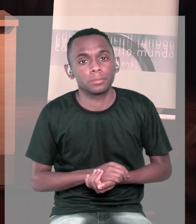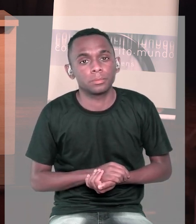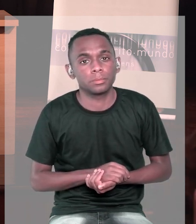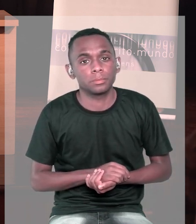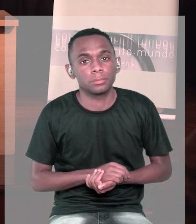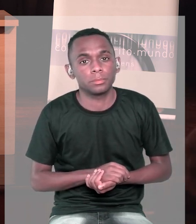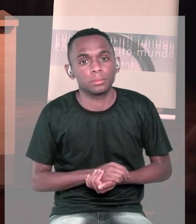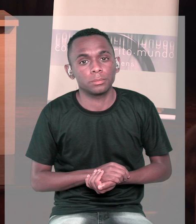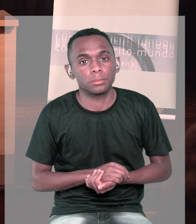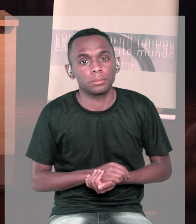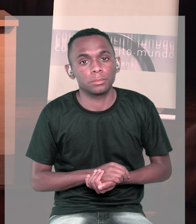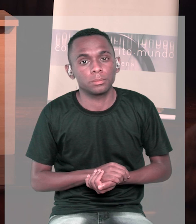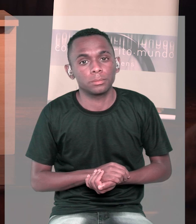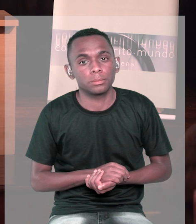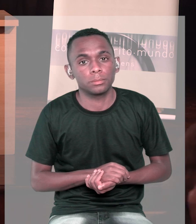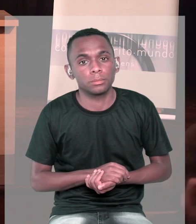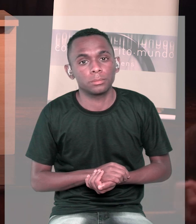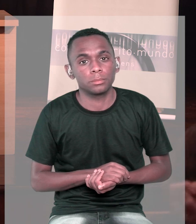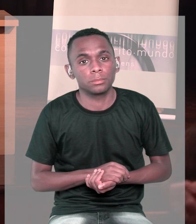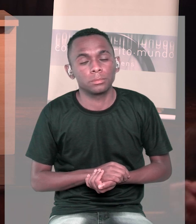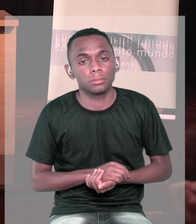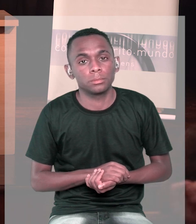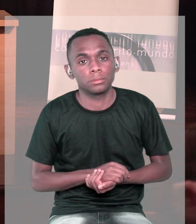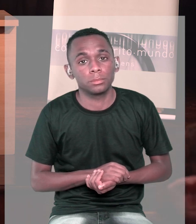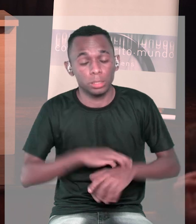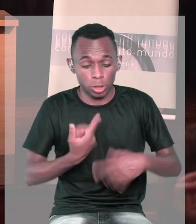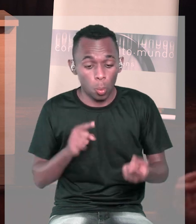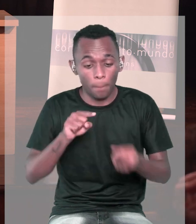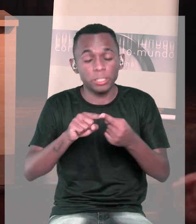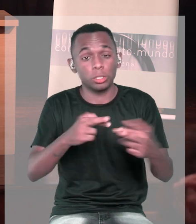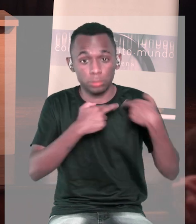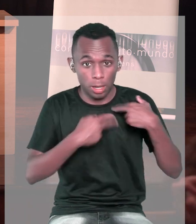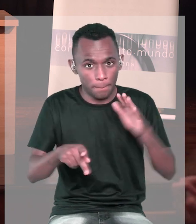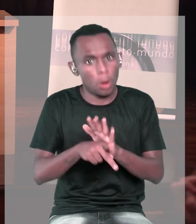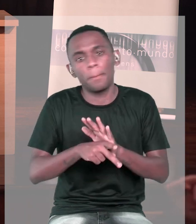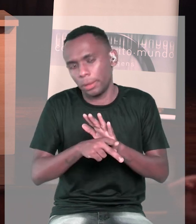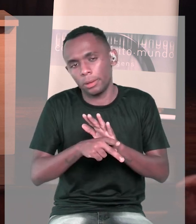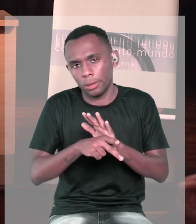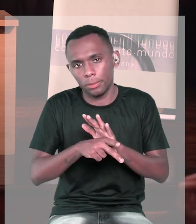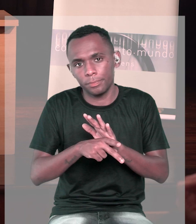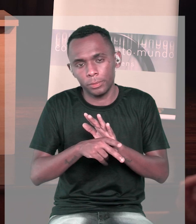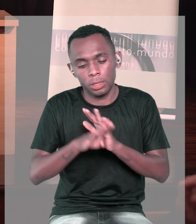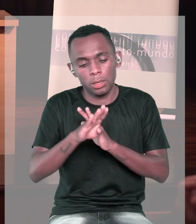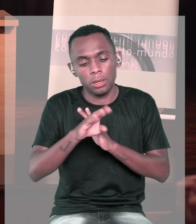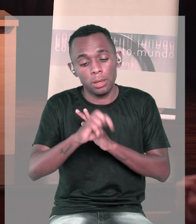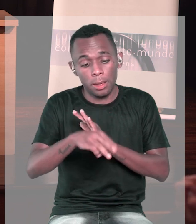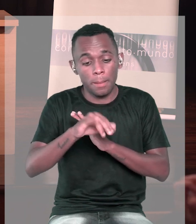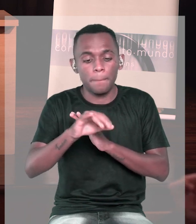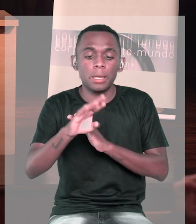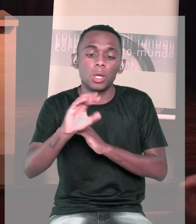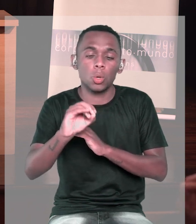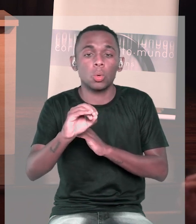essentielle. Elle aide à la digestion, d'abord. A função da microbiótica é essencial, vai ajudar na digestão.